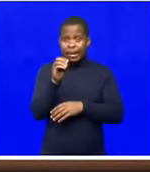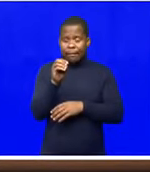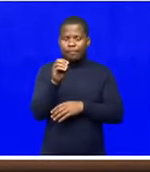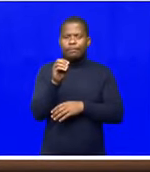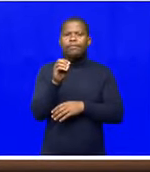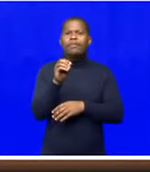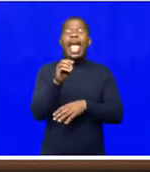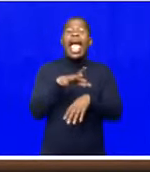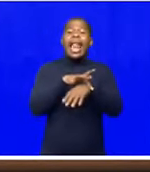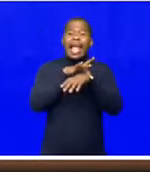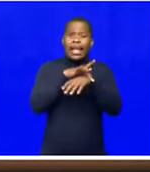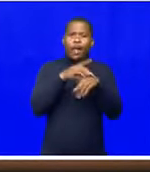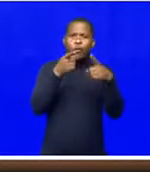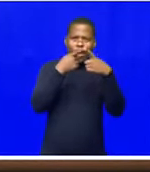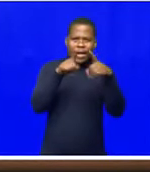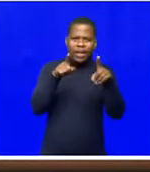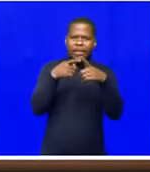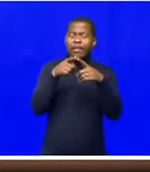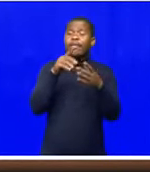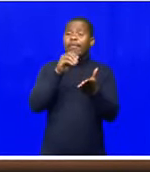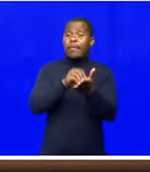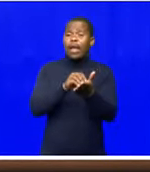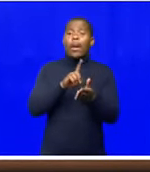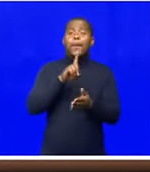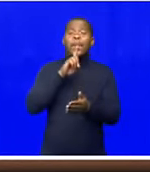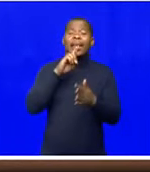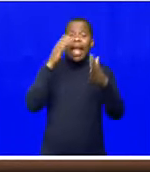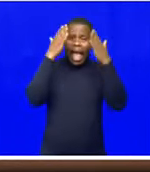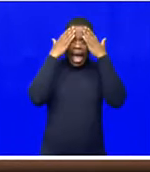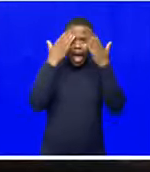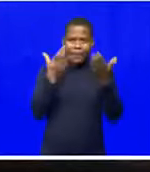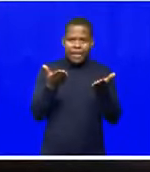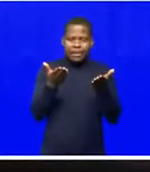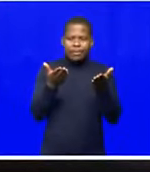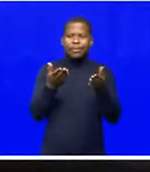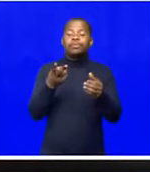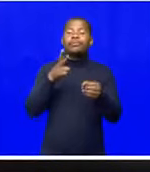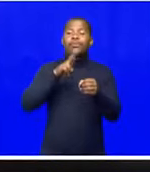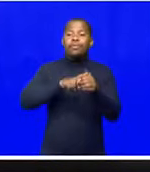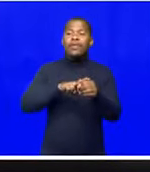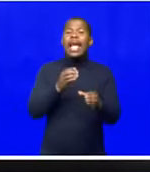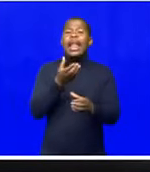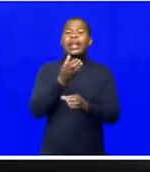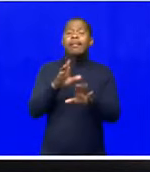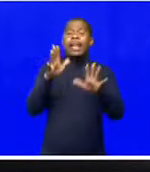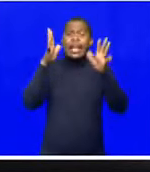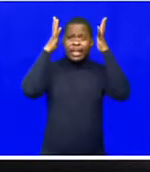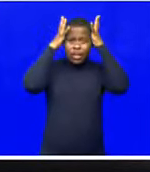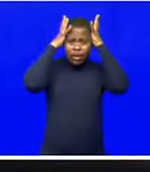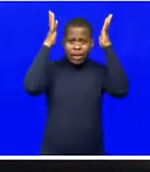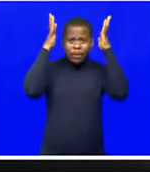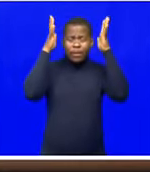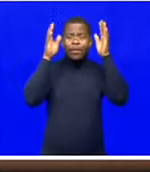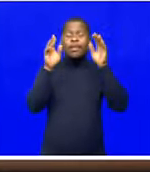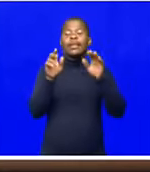with diabetes in African countries are unaware of their condition. Even in Eswatini, about